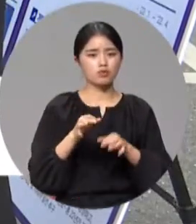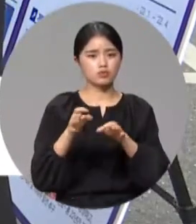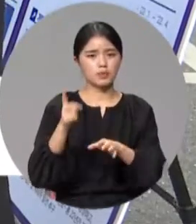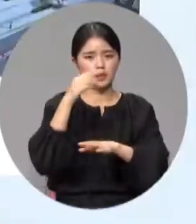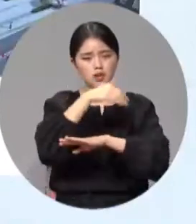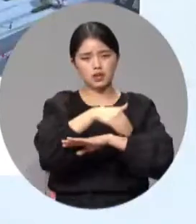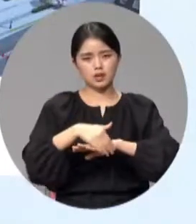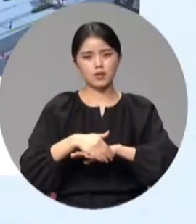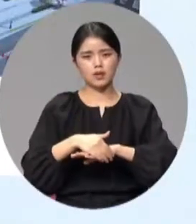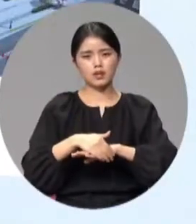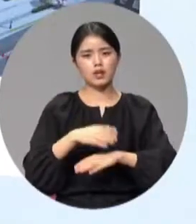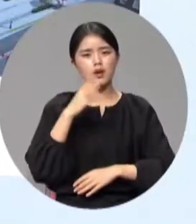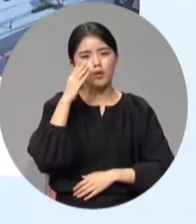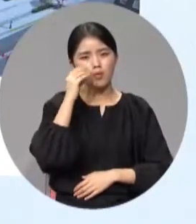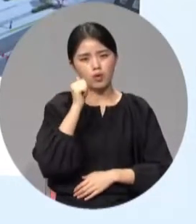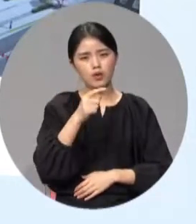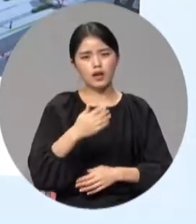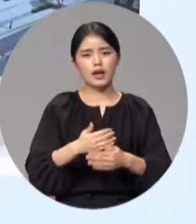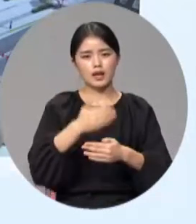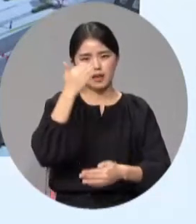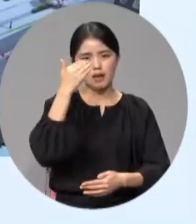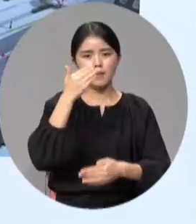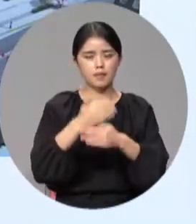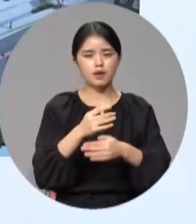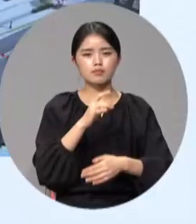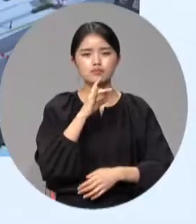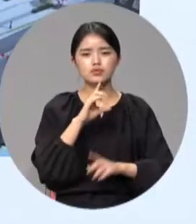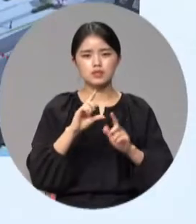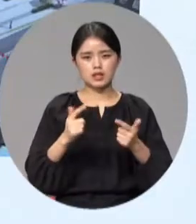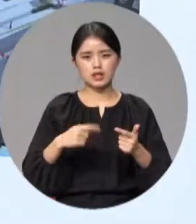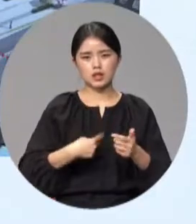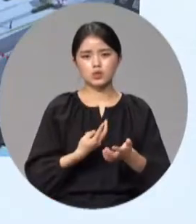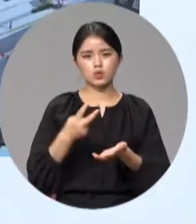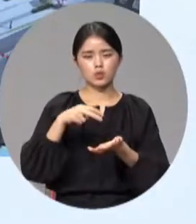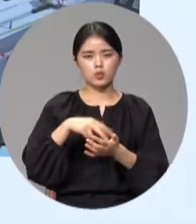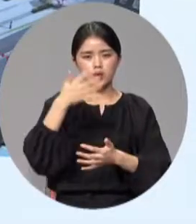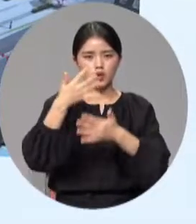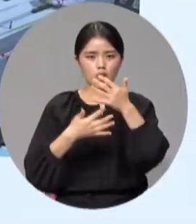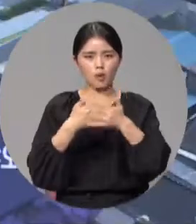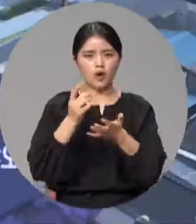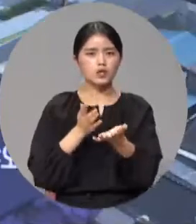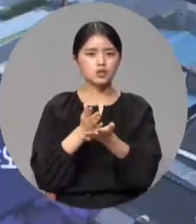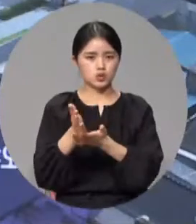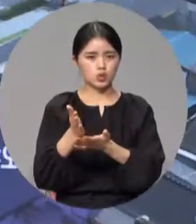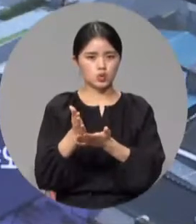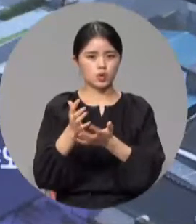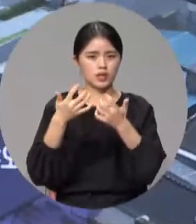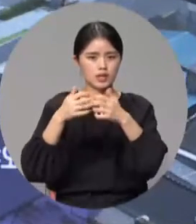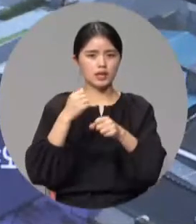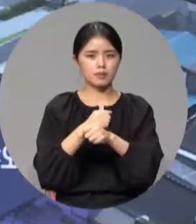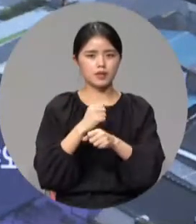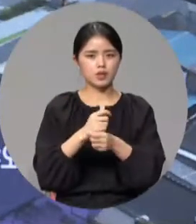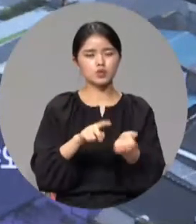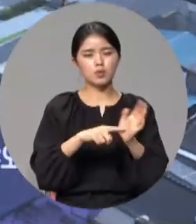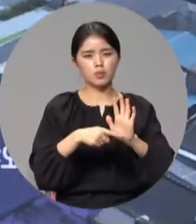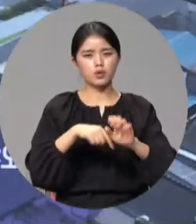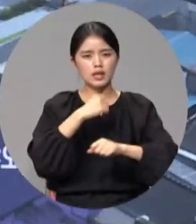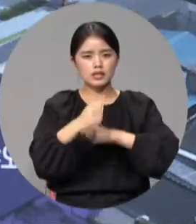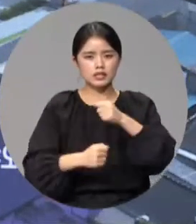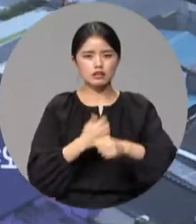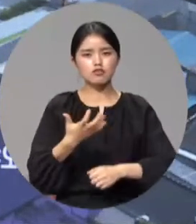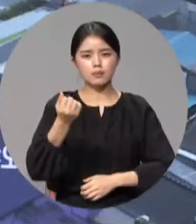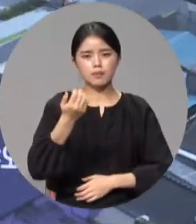예정인데 원활한 개폐회식 뿐 아니라 독립영화 전용 4년과 니지만 빛 표현에 해방구 역할을 할 것으로 기대되고